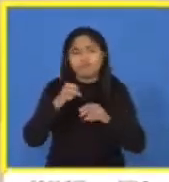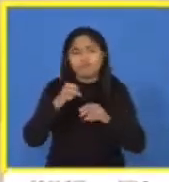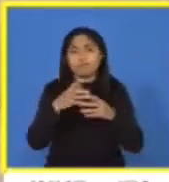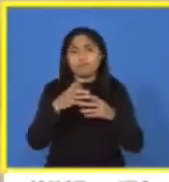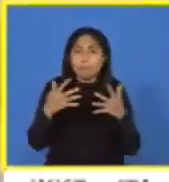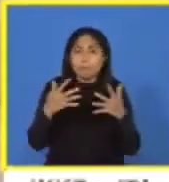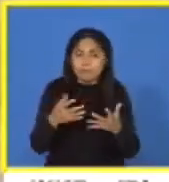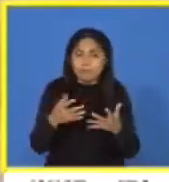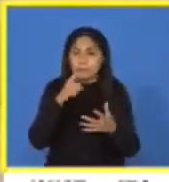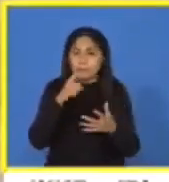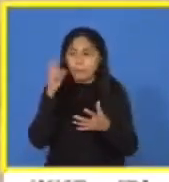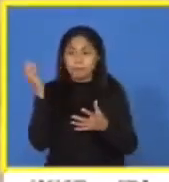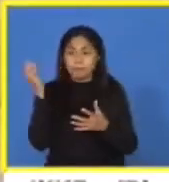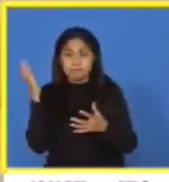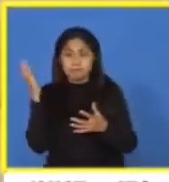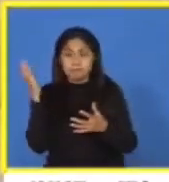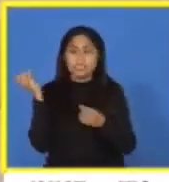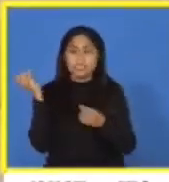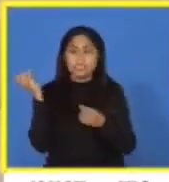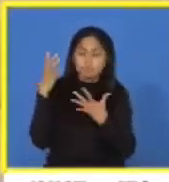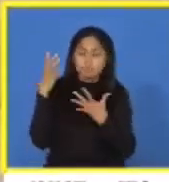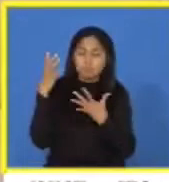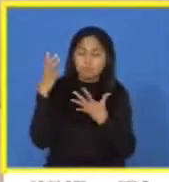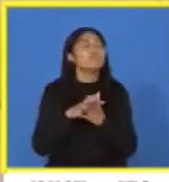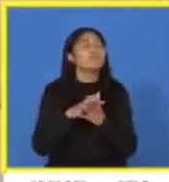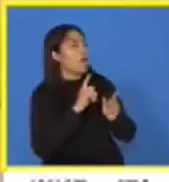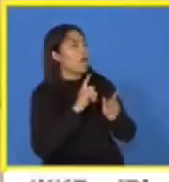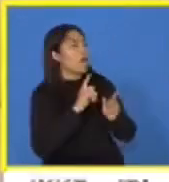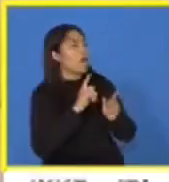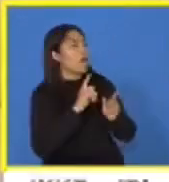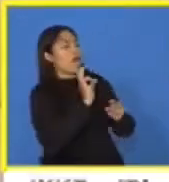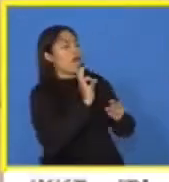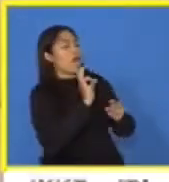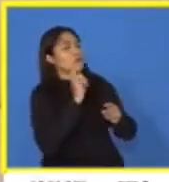semua di 22 kabupaten kota. Bukan hanya